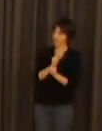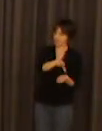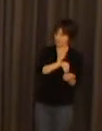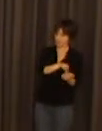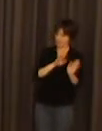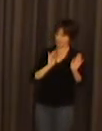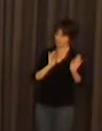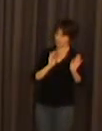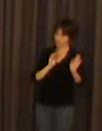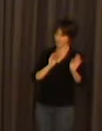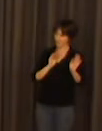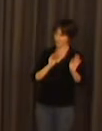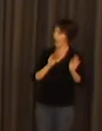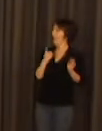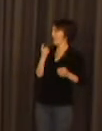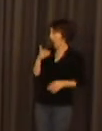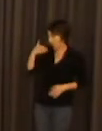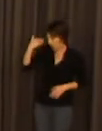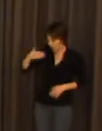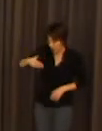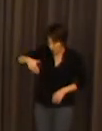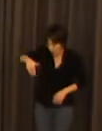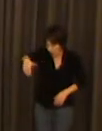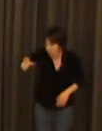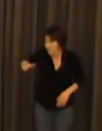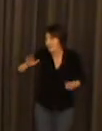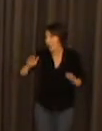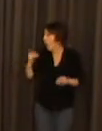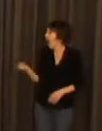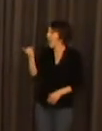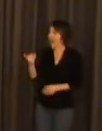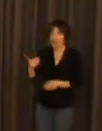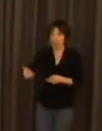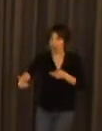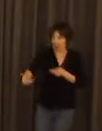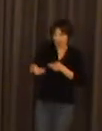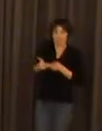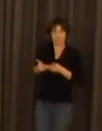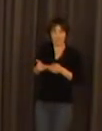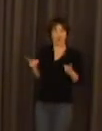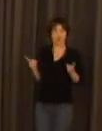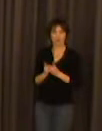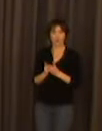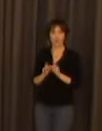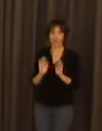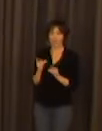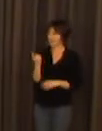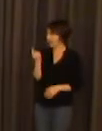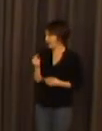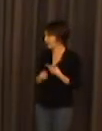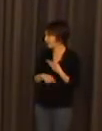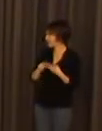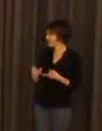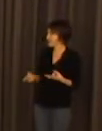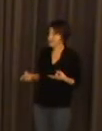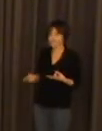m'agradaria que faltés menys, però ni els recursos, ni les capacitats, ni la massa crítica,